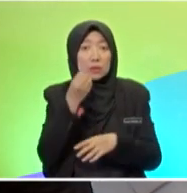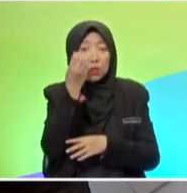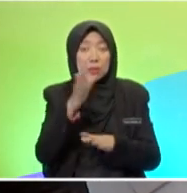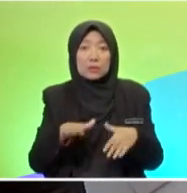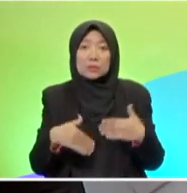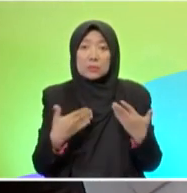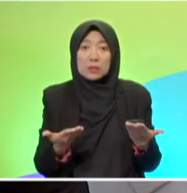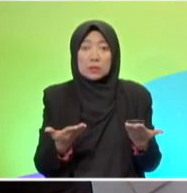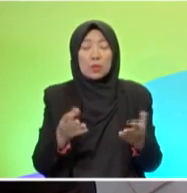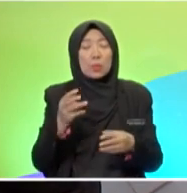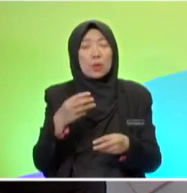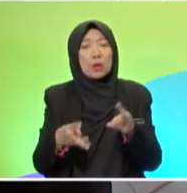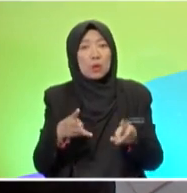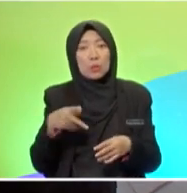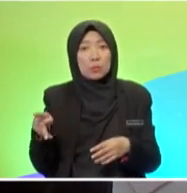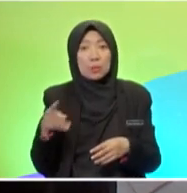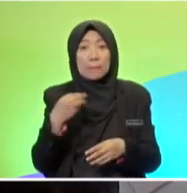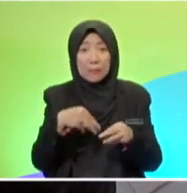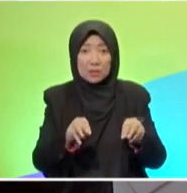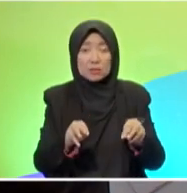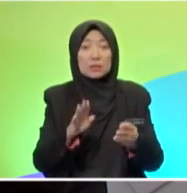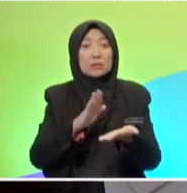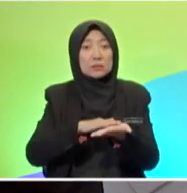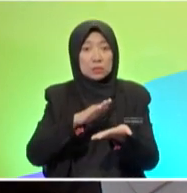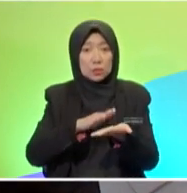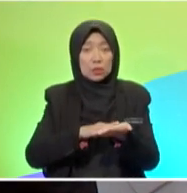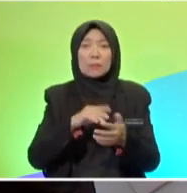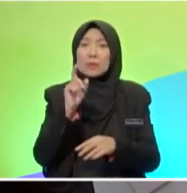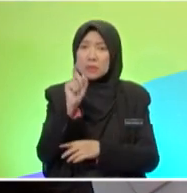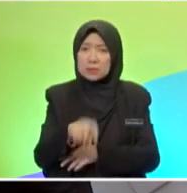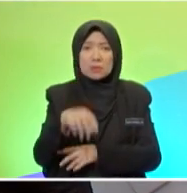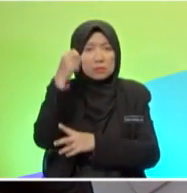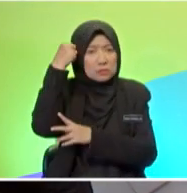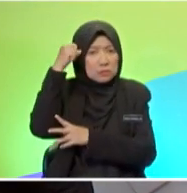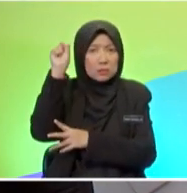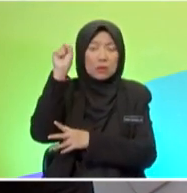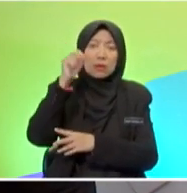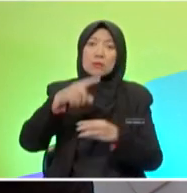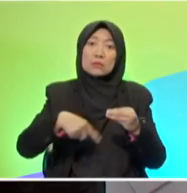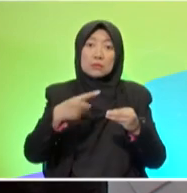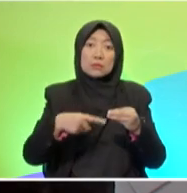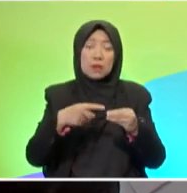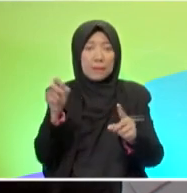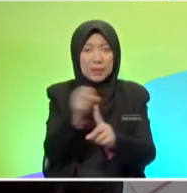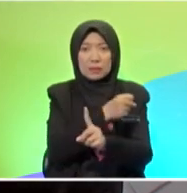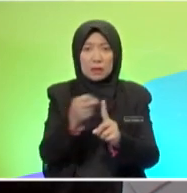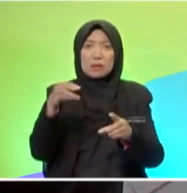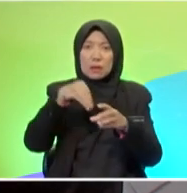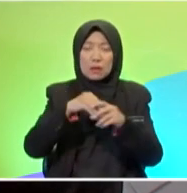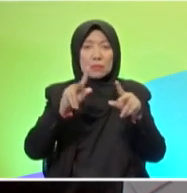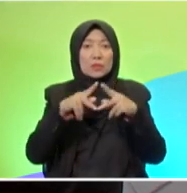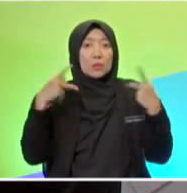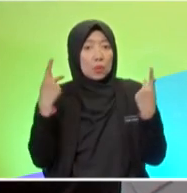mereka masih berada di bangku sekolah mereka mempunyai kesadaran terhadap benderaan dalam keluarga Jadi apa yang mereka akan